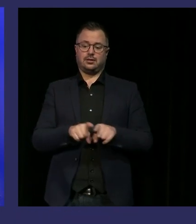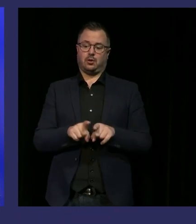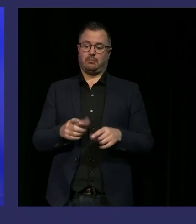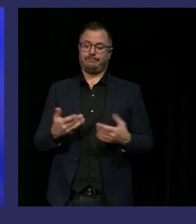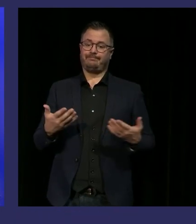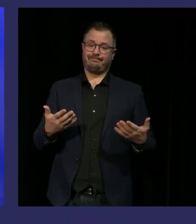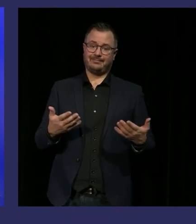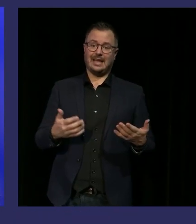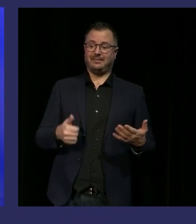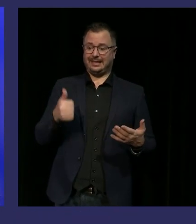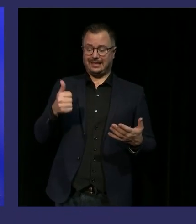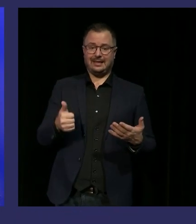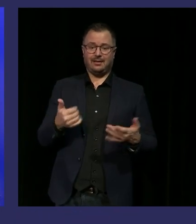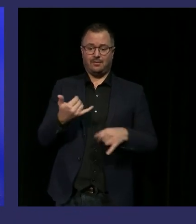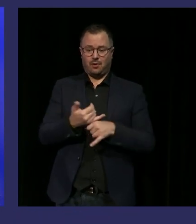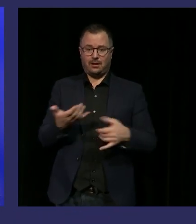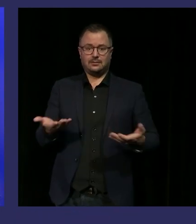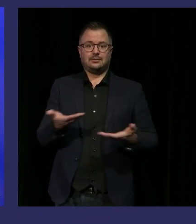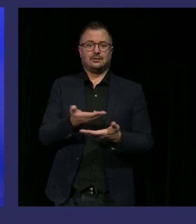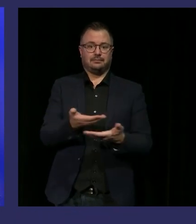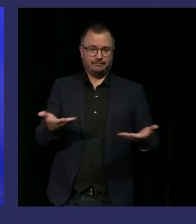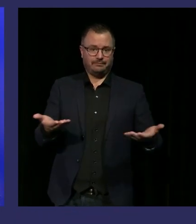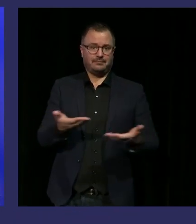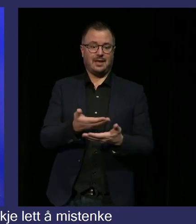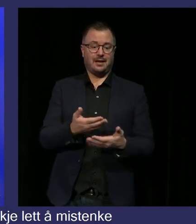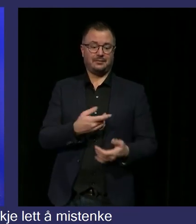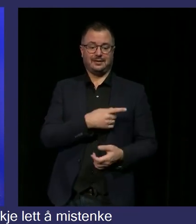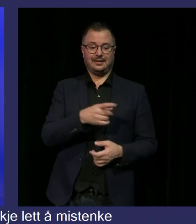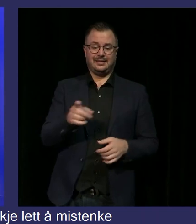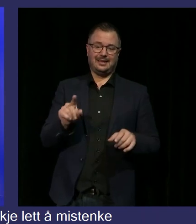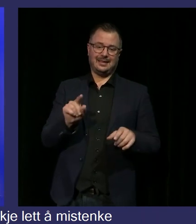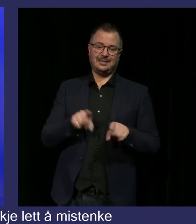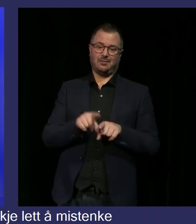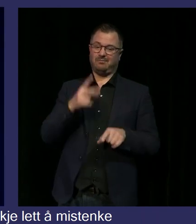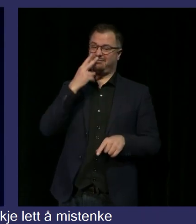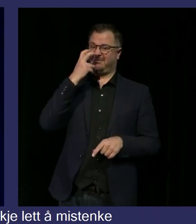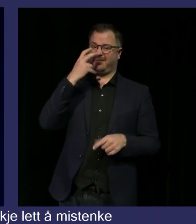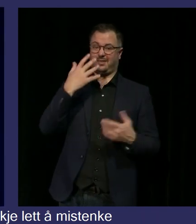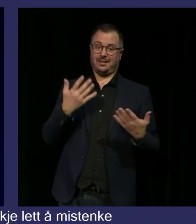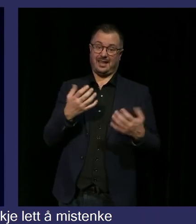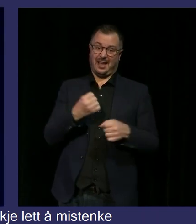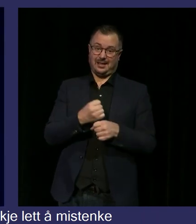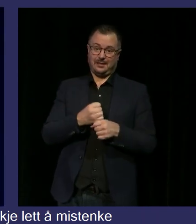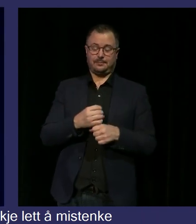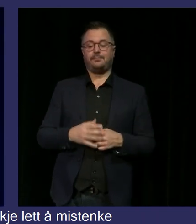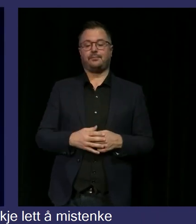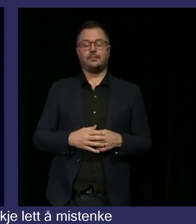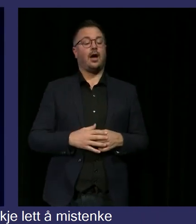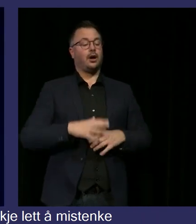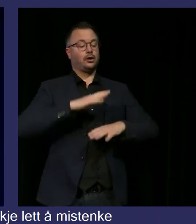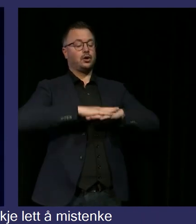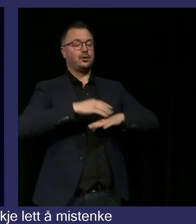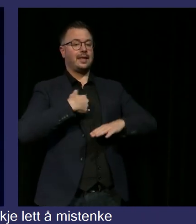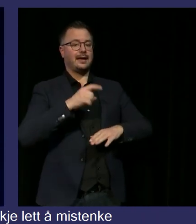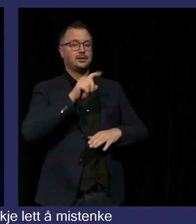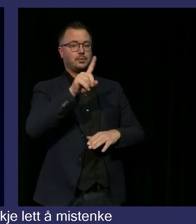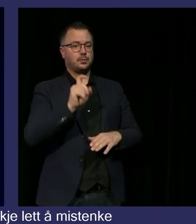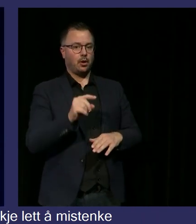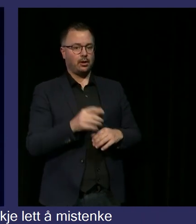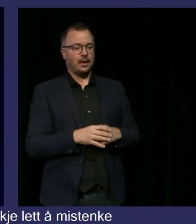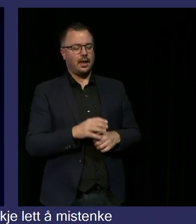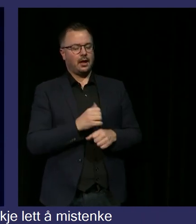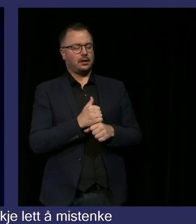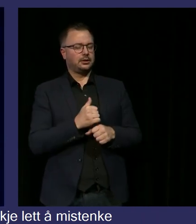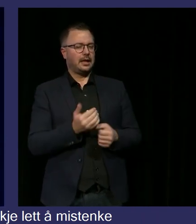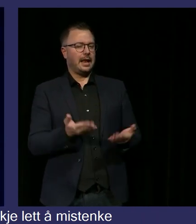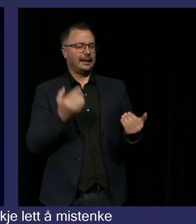da. Mm. Da blir du kvitt arrogansen. ja, for grunnen til at jeg spurte at det kanskje lett å